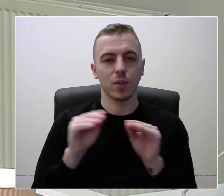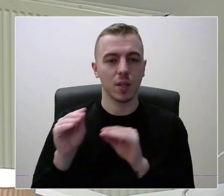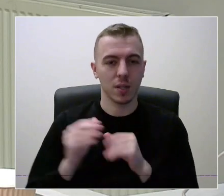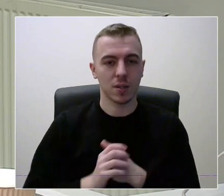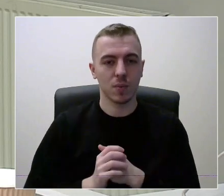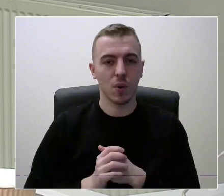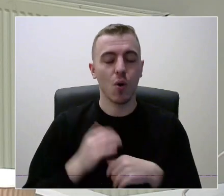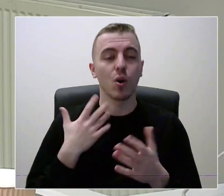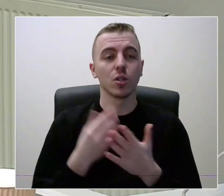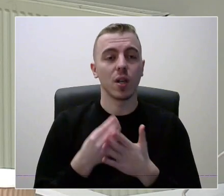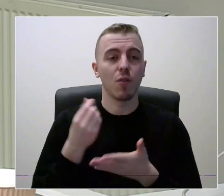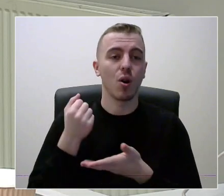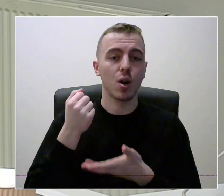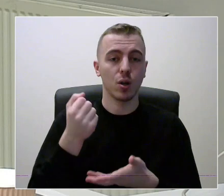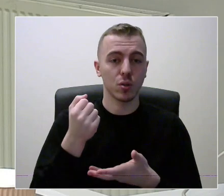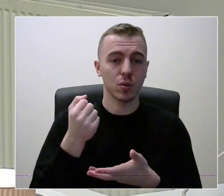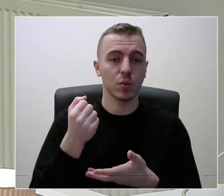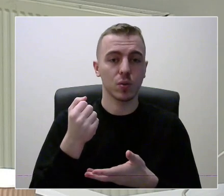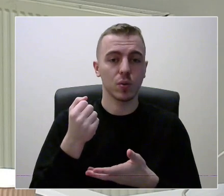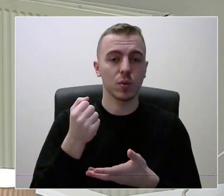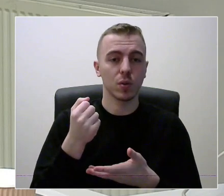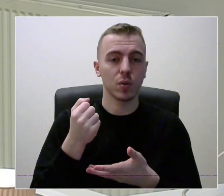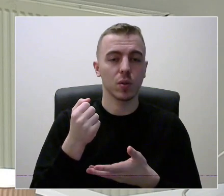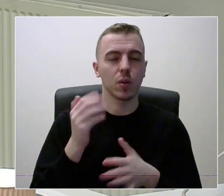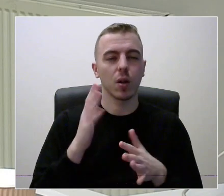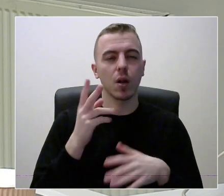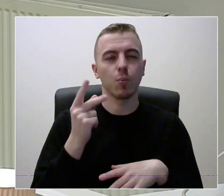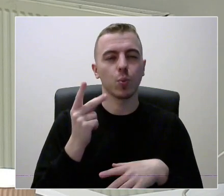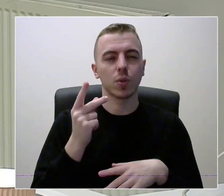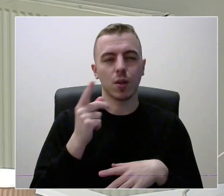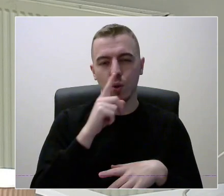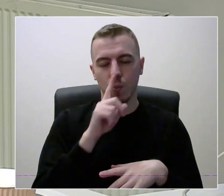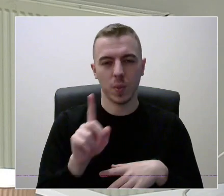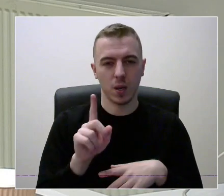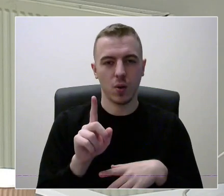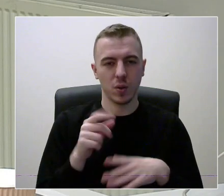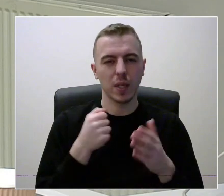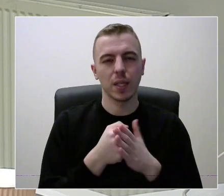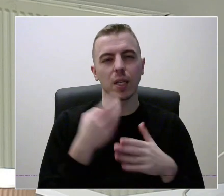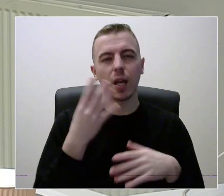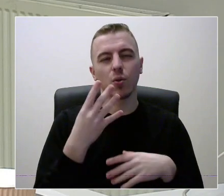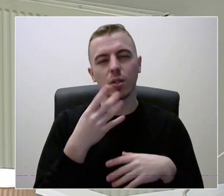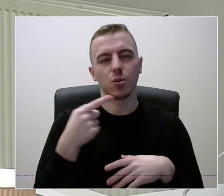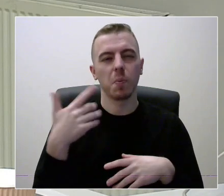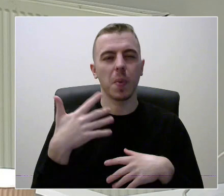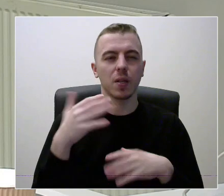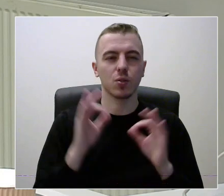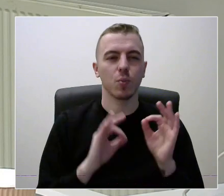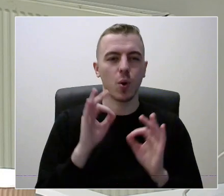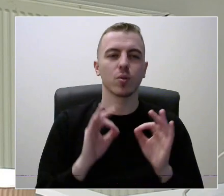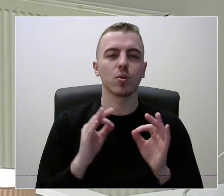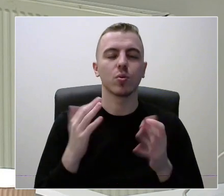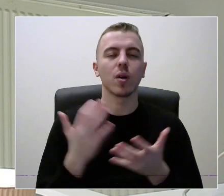savo lėšų tai kažkas būtų apie 1,5 milijono iki 40-50% visų gaunamų